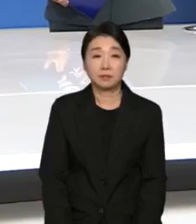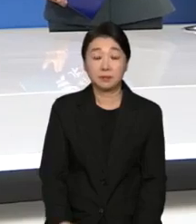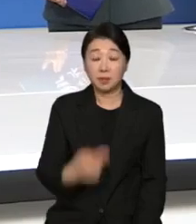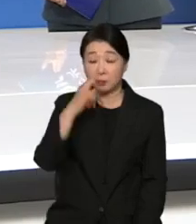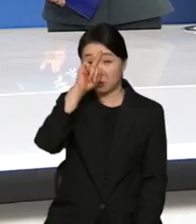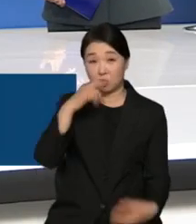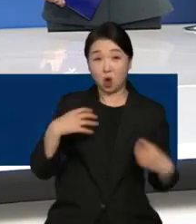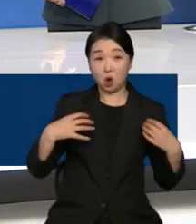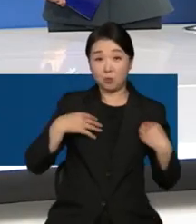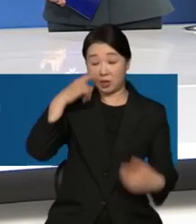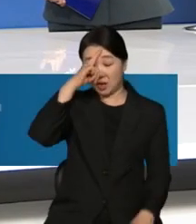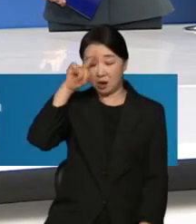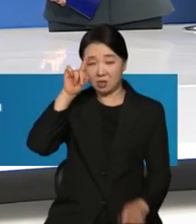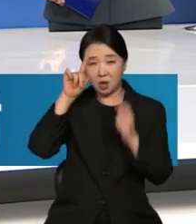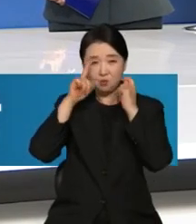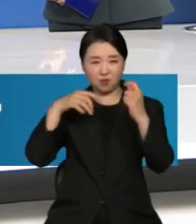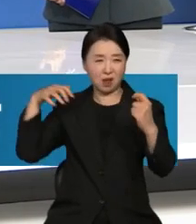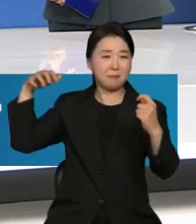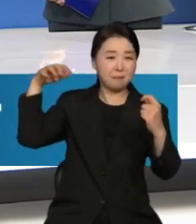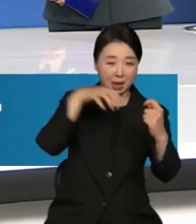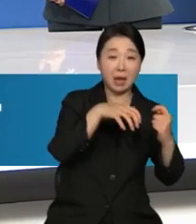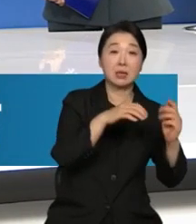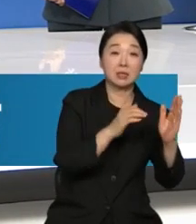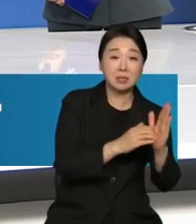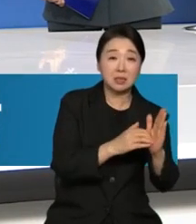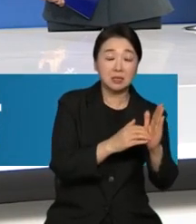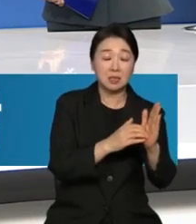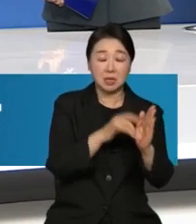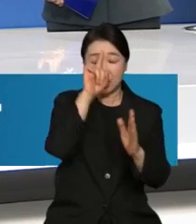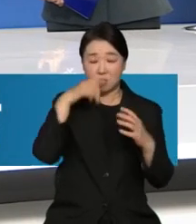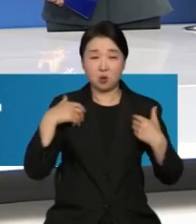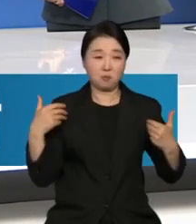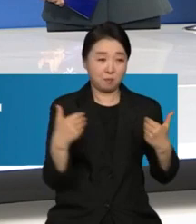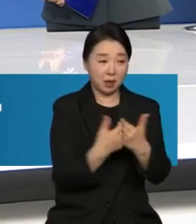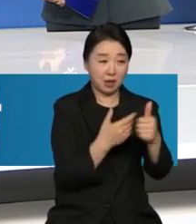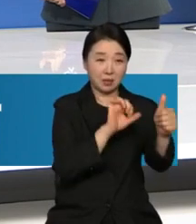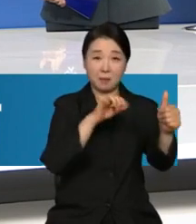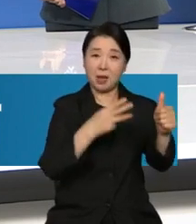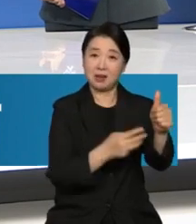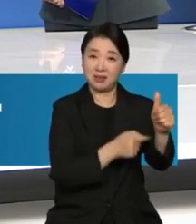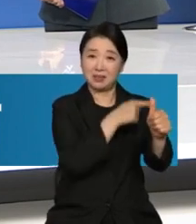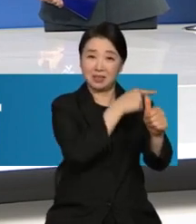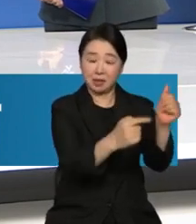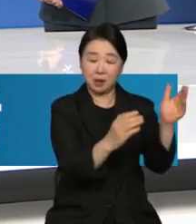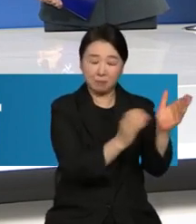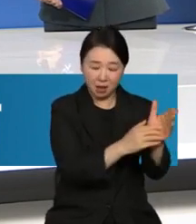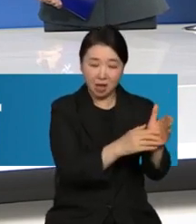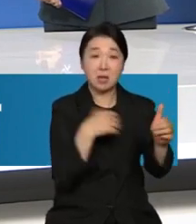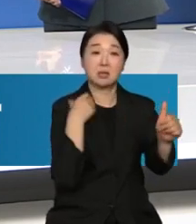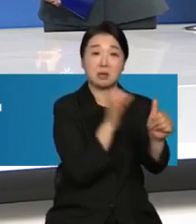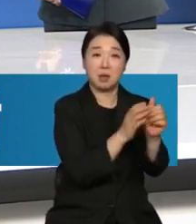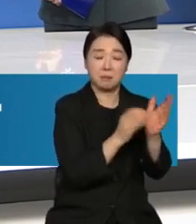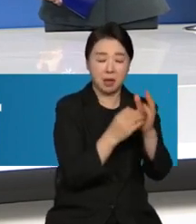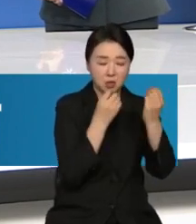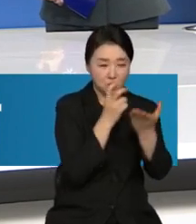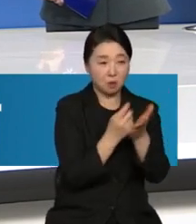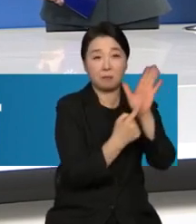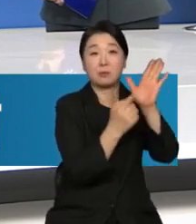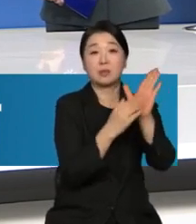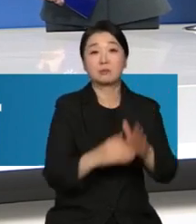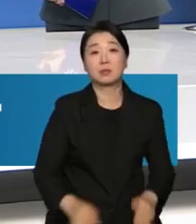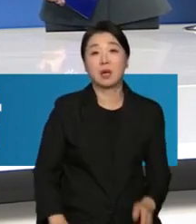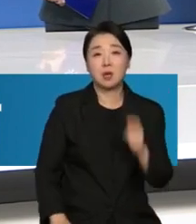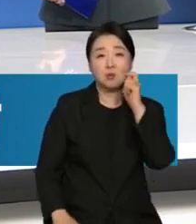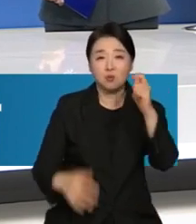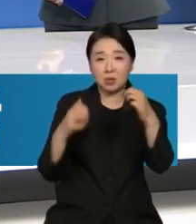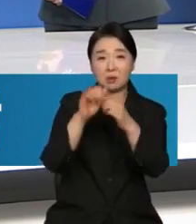미국 정부가 러시아의 우크라이나 침공과 반정부 인사 나발리 사망의 책임을 물어 신규 제재를 발표했습니다. 우크라이나